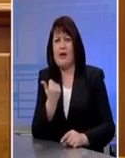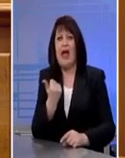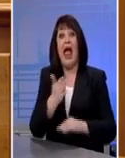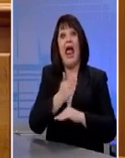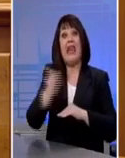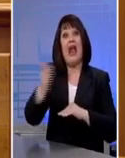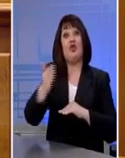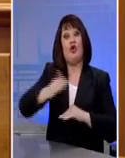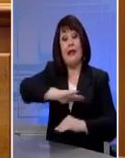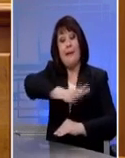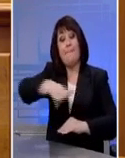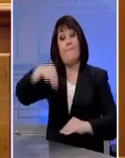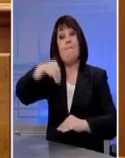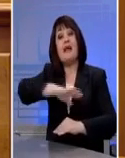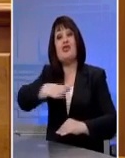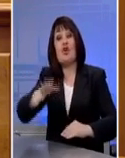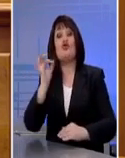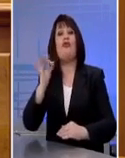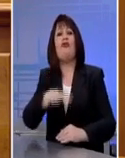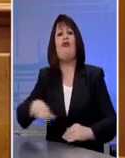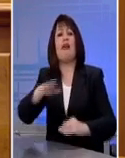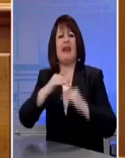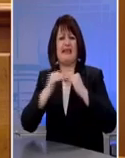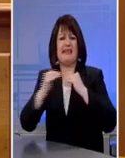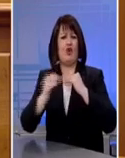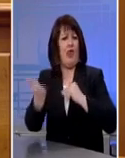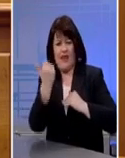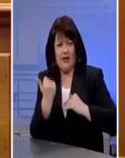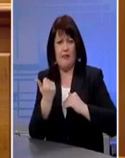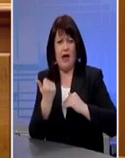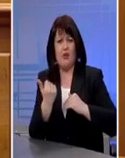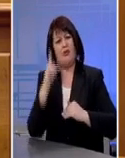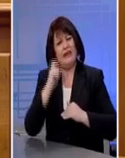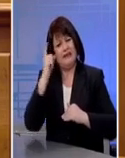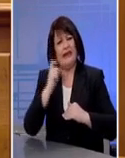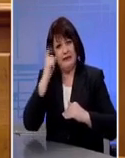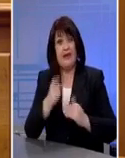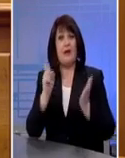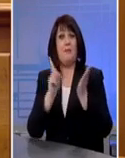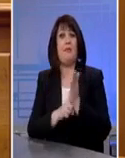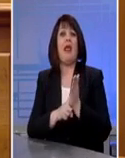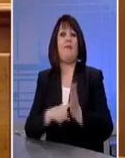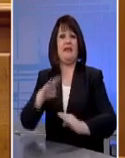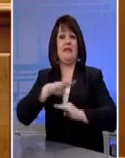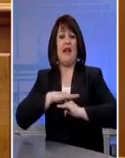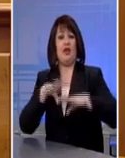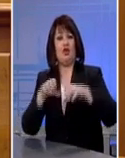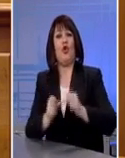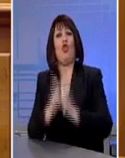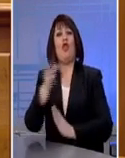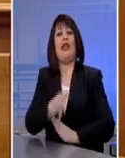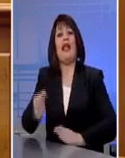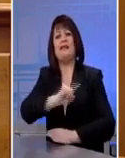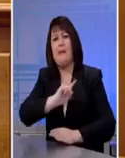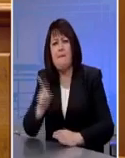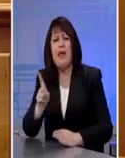Μεσόγειος, ότι Φύρ Αθηνών δεν υπάρχει, όλα αυτά τα γνωστά, ότι πρέπει να αποστρατιωτικοποιηθούν τα